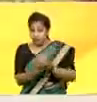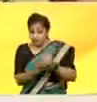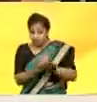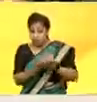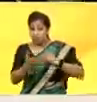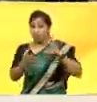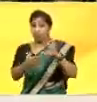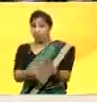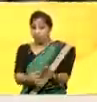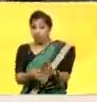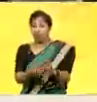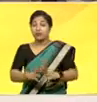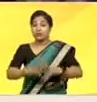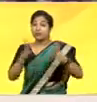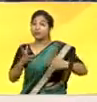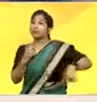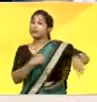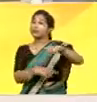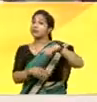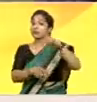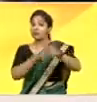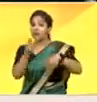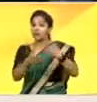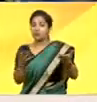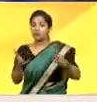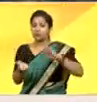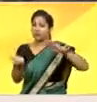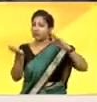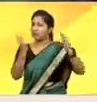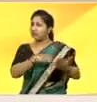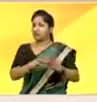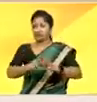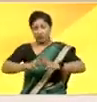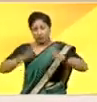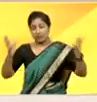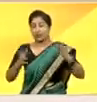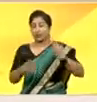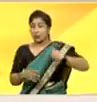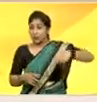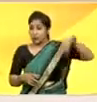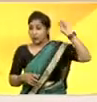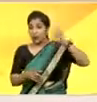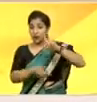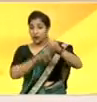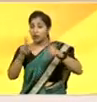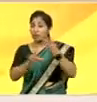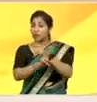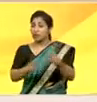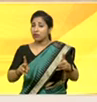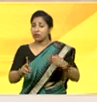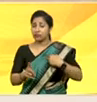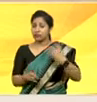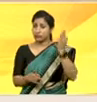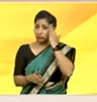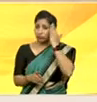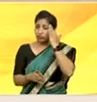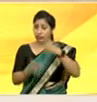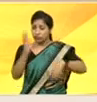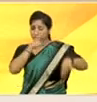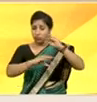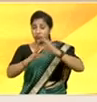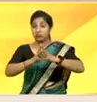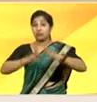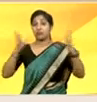से जुड़े तो हमें विश्व की इतनी प्राचीन और वैज्ञानिक भाषा से बहुत कुछ सीखने